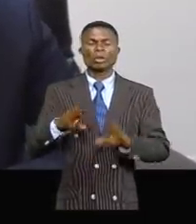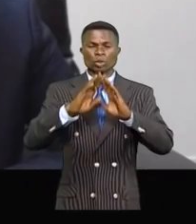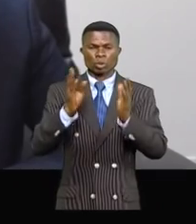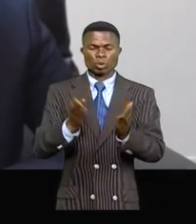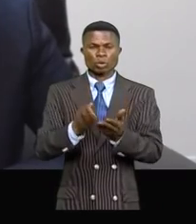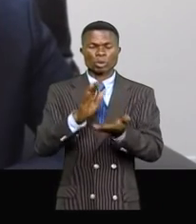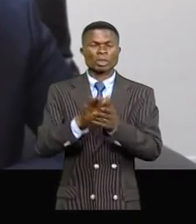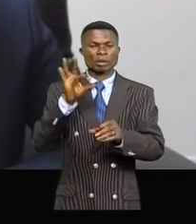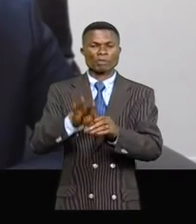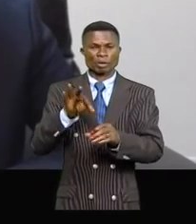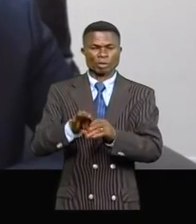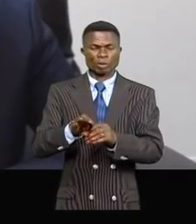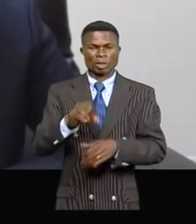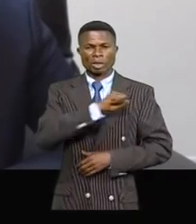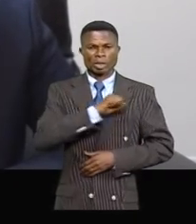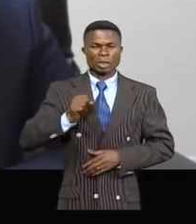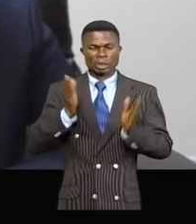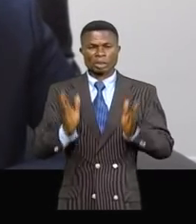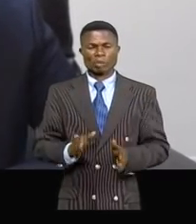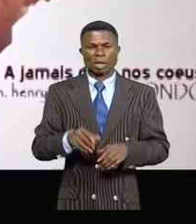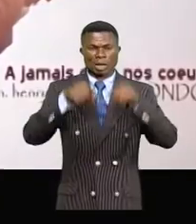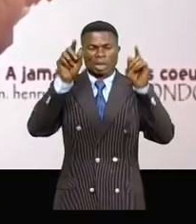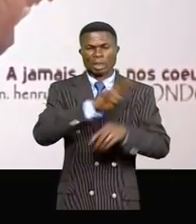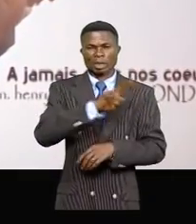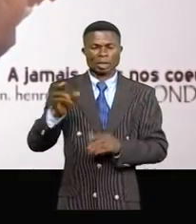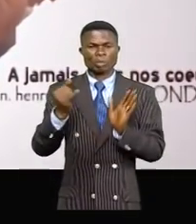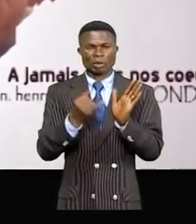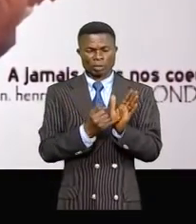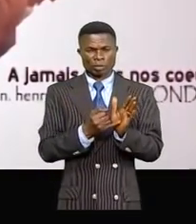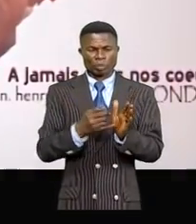élus, lui et moi, comme sénateurs en 2006. Et nous